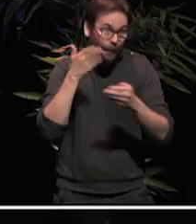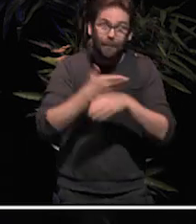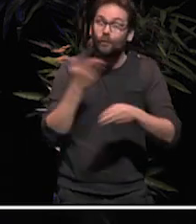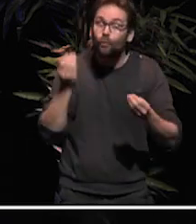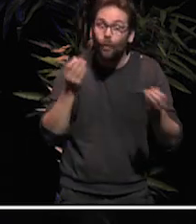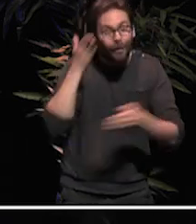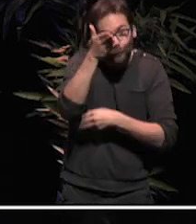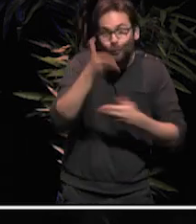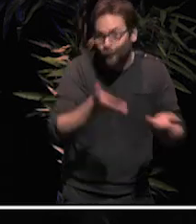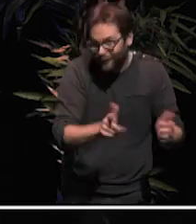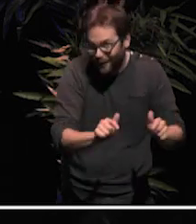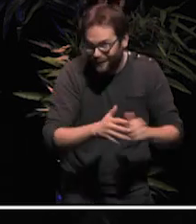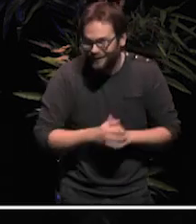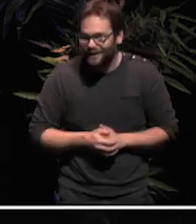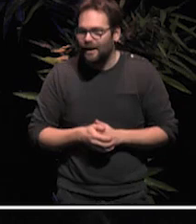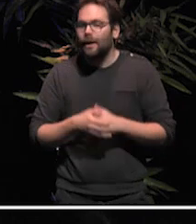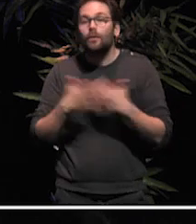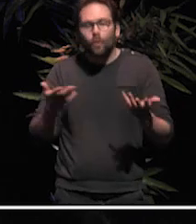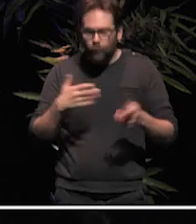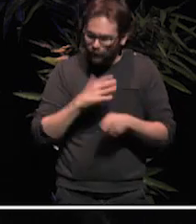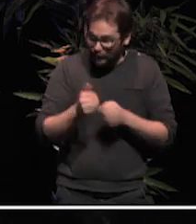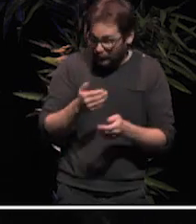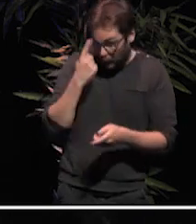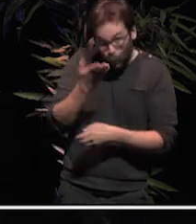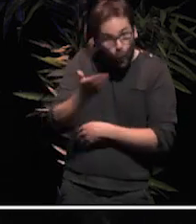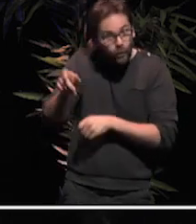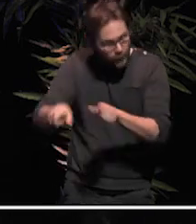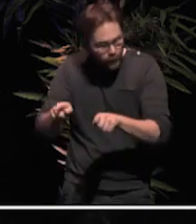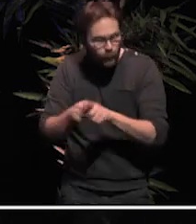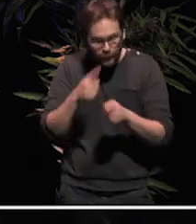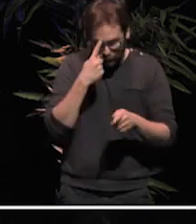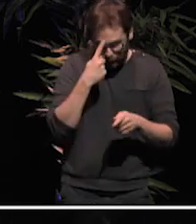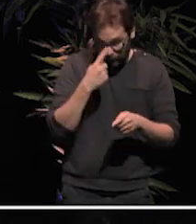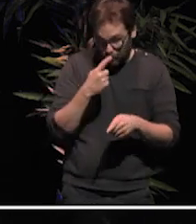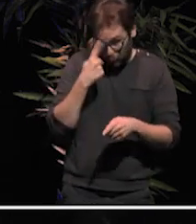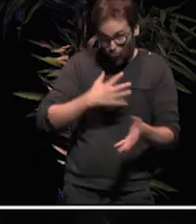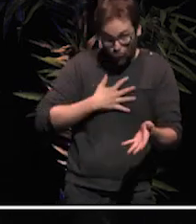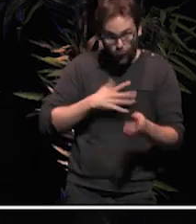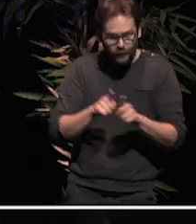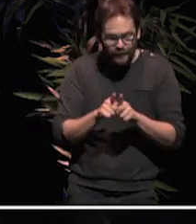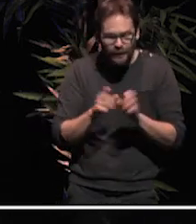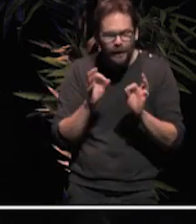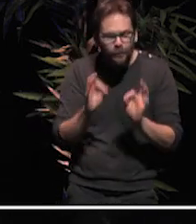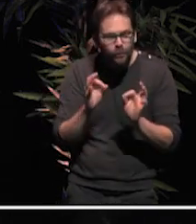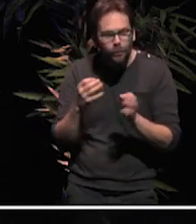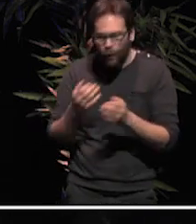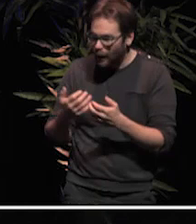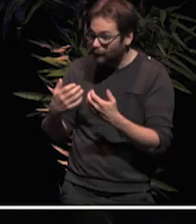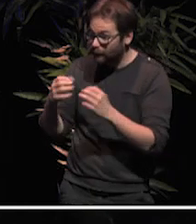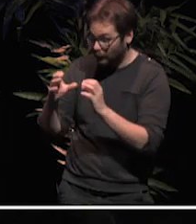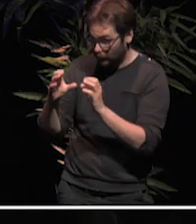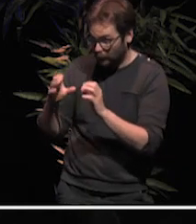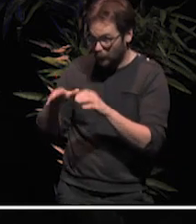Allen. Donc, je fais ça pour les autres et je fais ça pour moi. Et avec ce moteur de recherche, ça me crée un Google personnel.